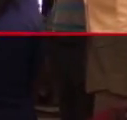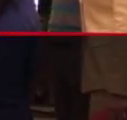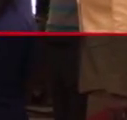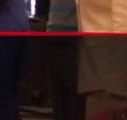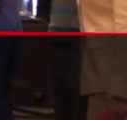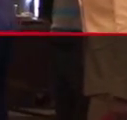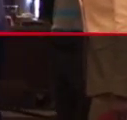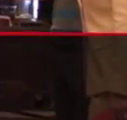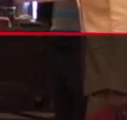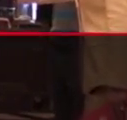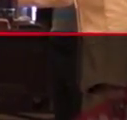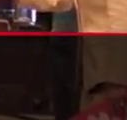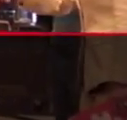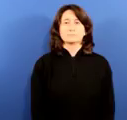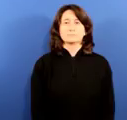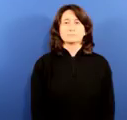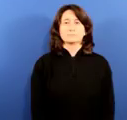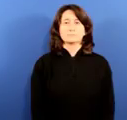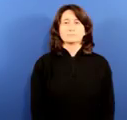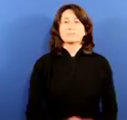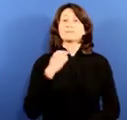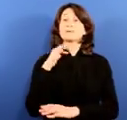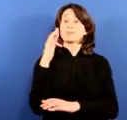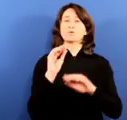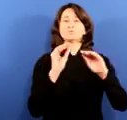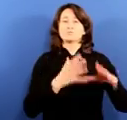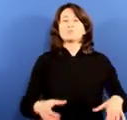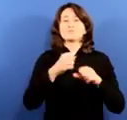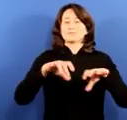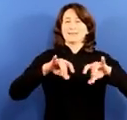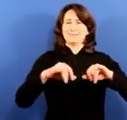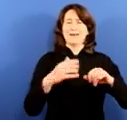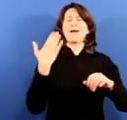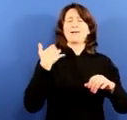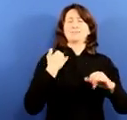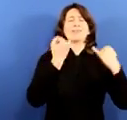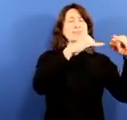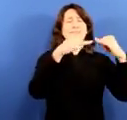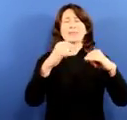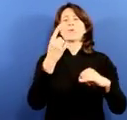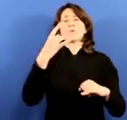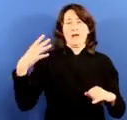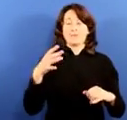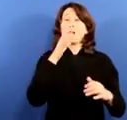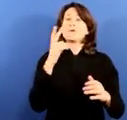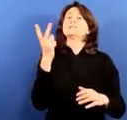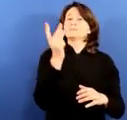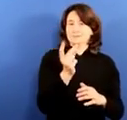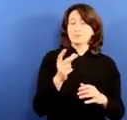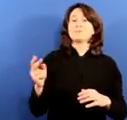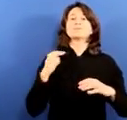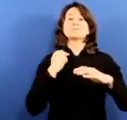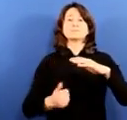Nekazaritzako lurren funtseko bigarren partzelak eman dizkie Jose Luis Bilbao Aldo Nagusiak, Bizkaiko 4 nekazari eta abeltzain gazteri